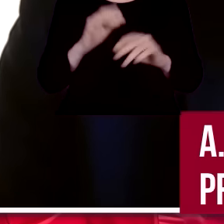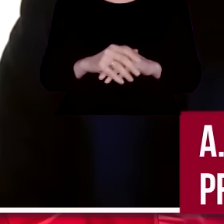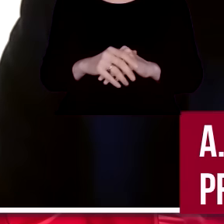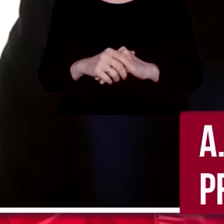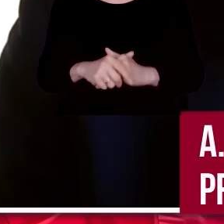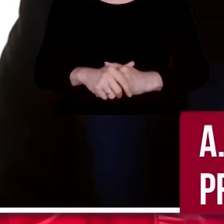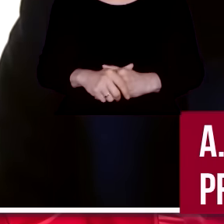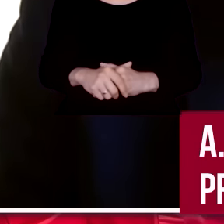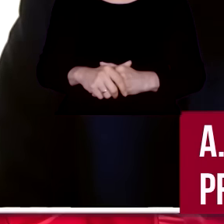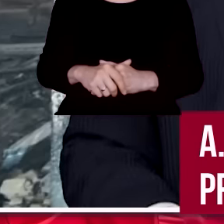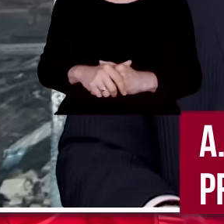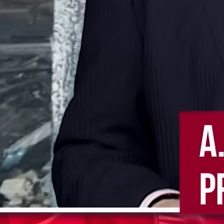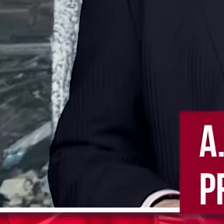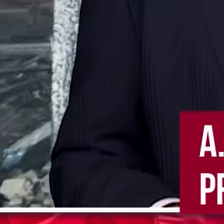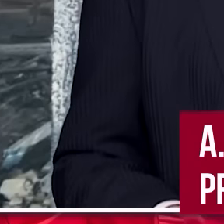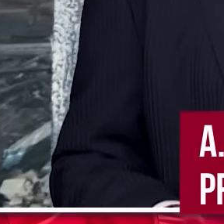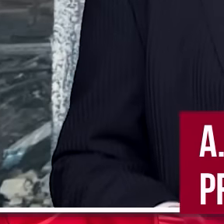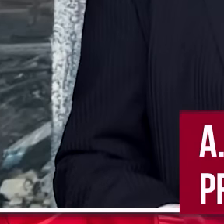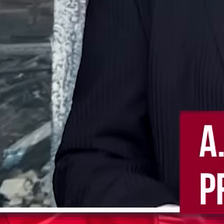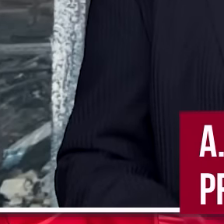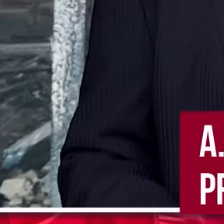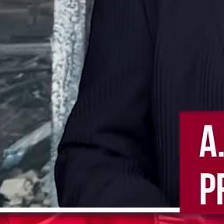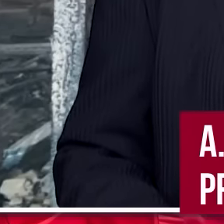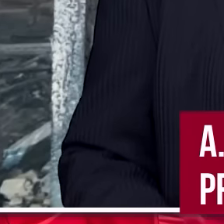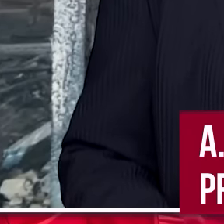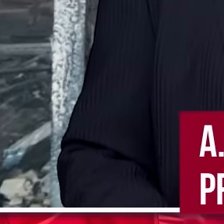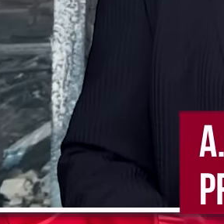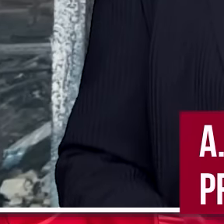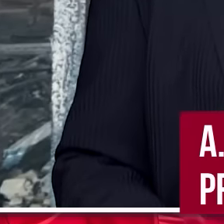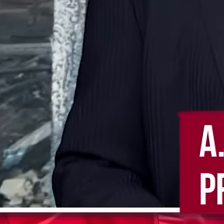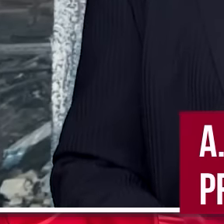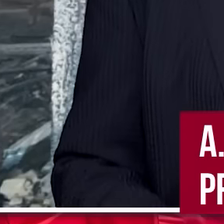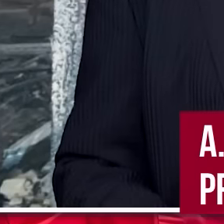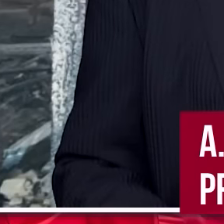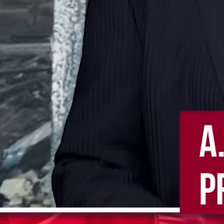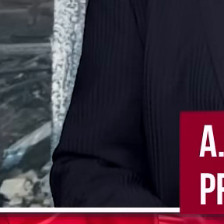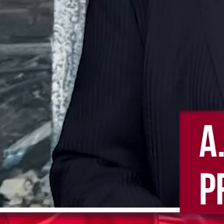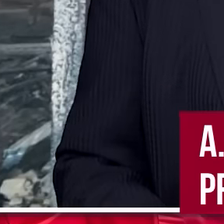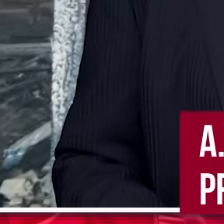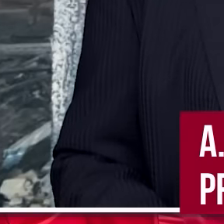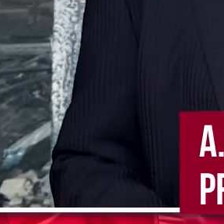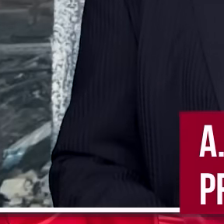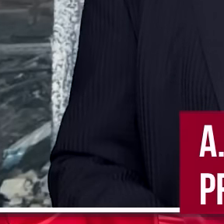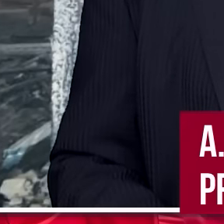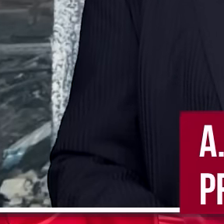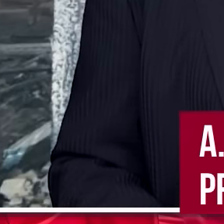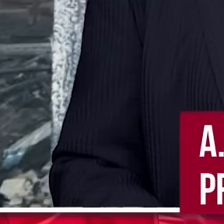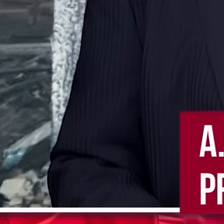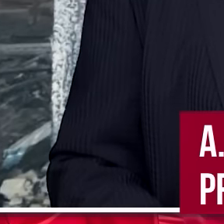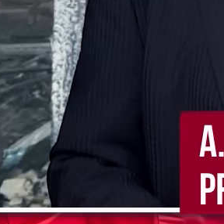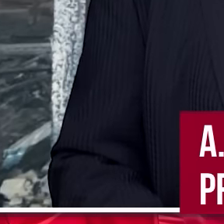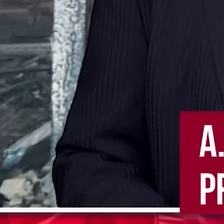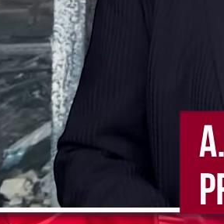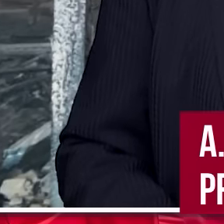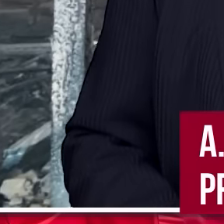na ich terytorium redaktor Robert Bagiński o tych wpływach rosyjskich na na koniec Chciałbym krótko jednak